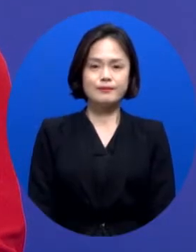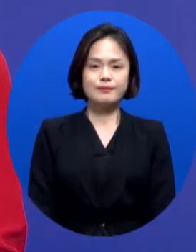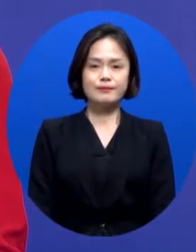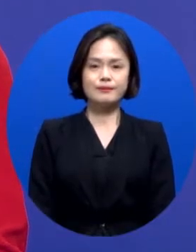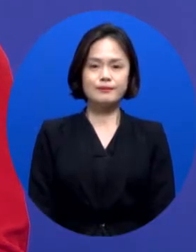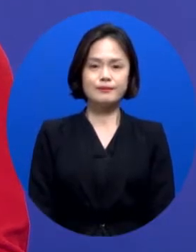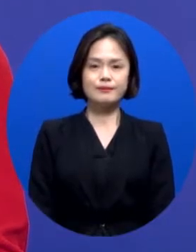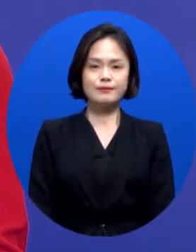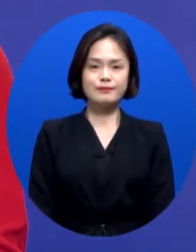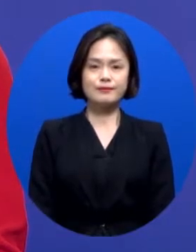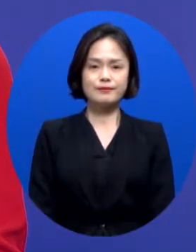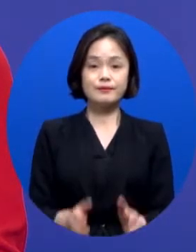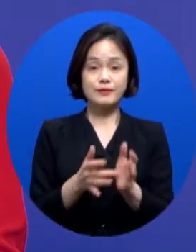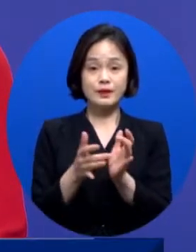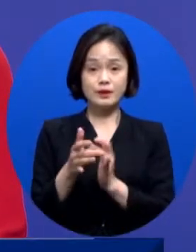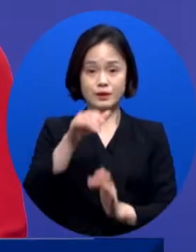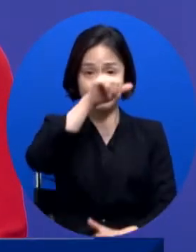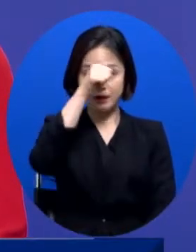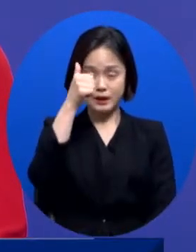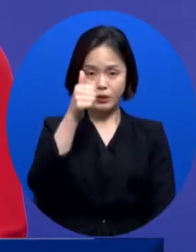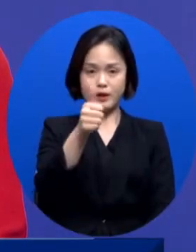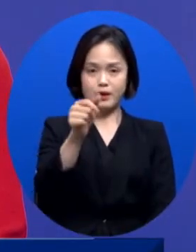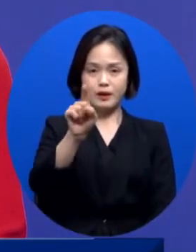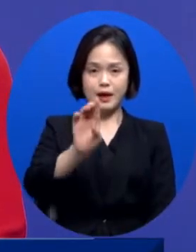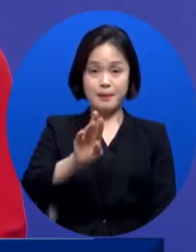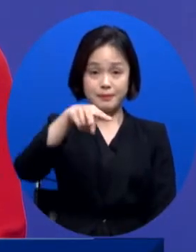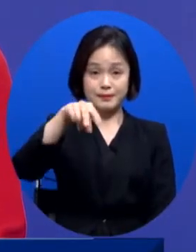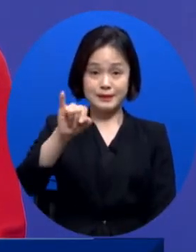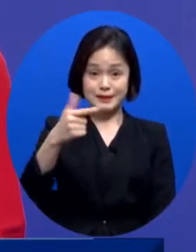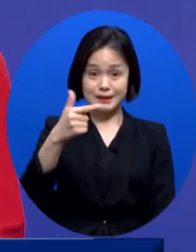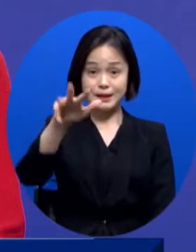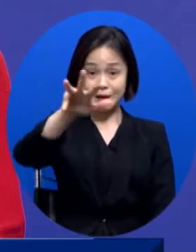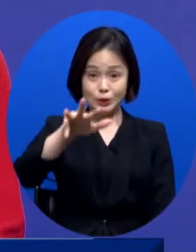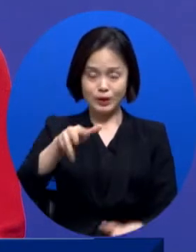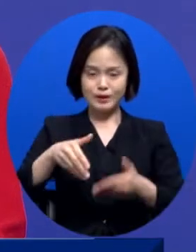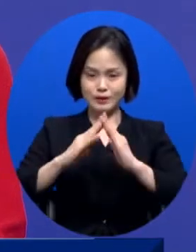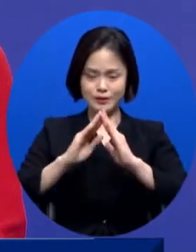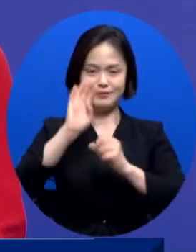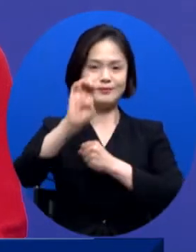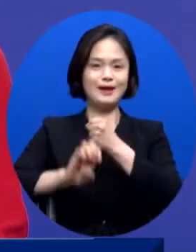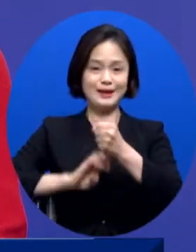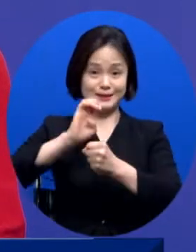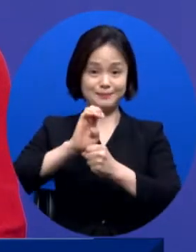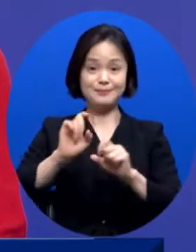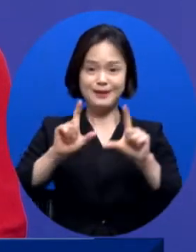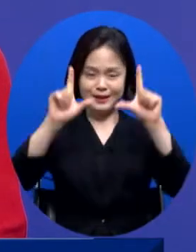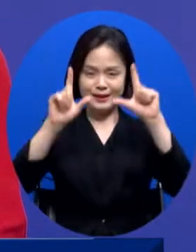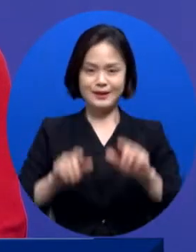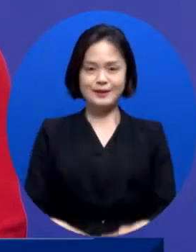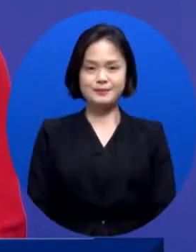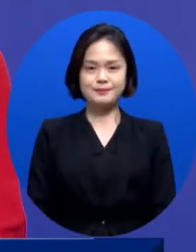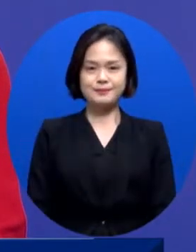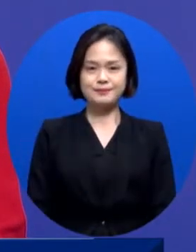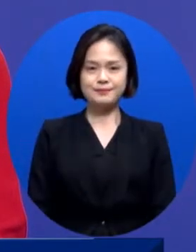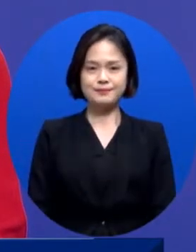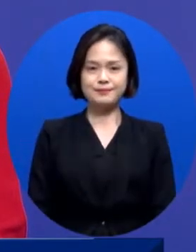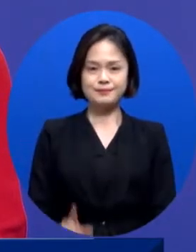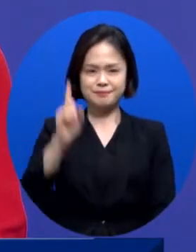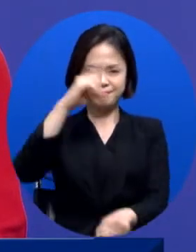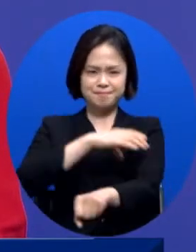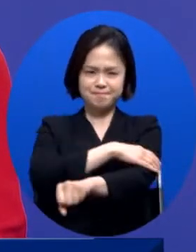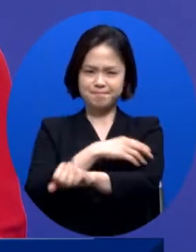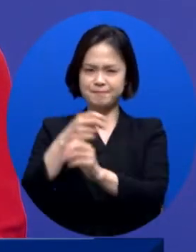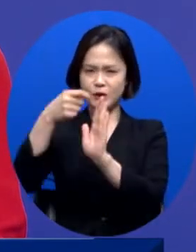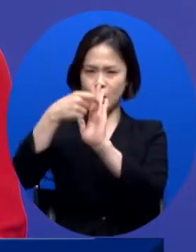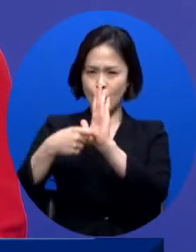다음 소식입니다. 대한예술장로의 합신총회가 올해로 설립 40주년을 맞았습니다. 교권주의에 대항해 정통개혁주의